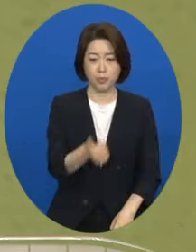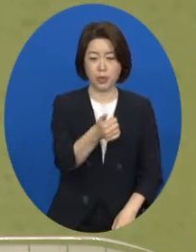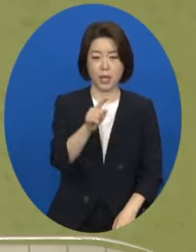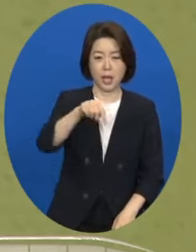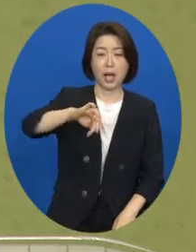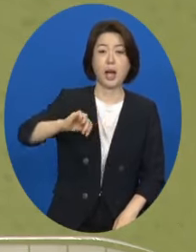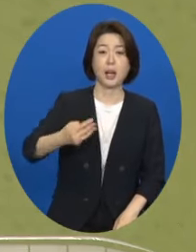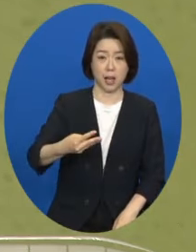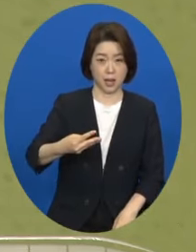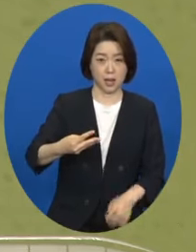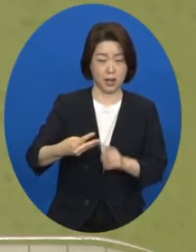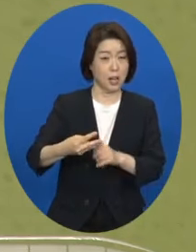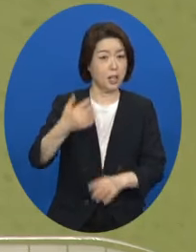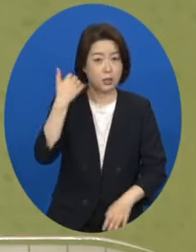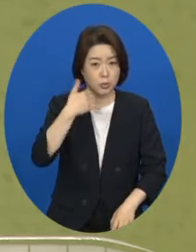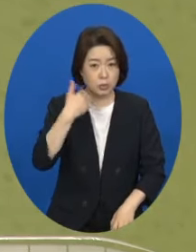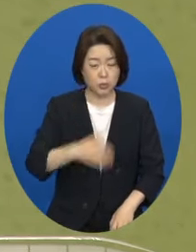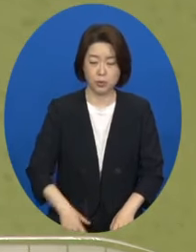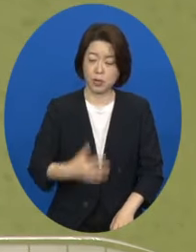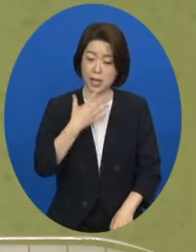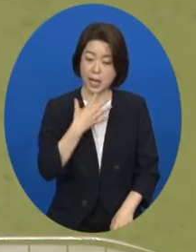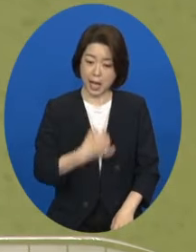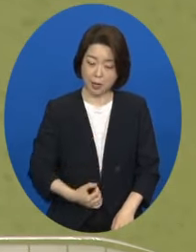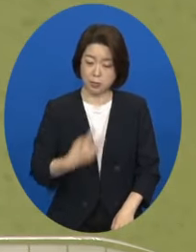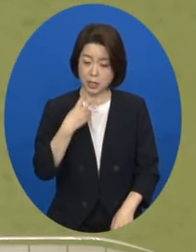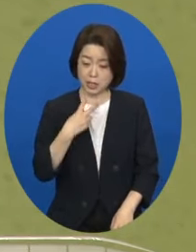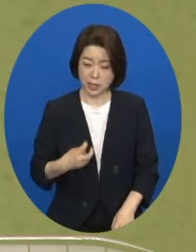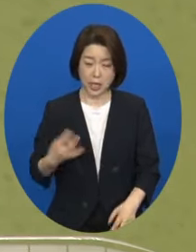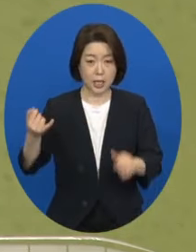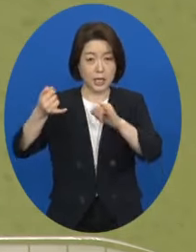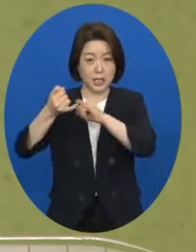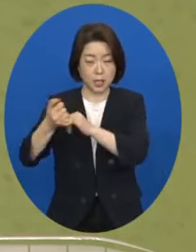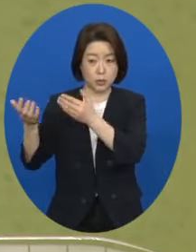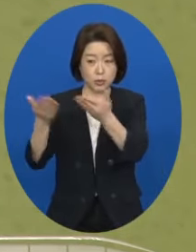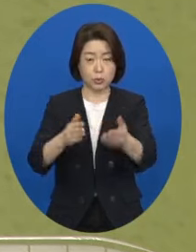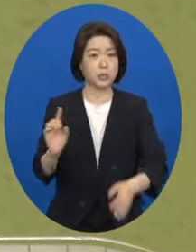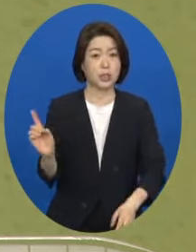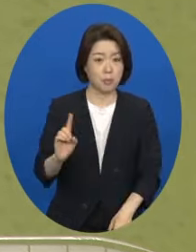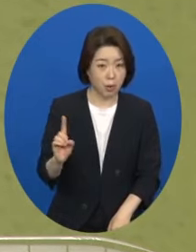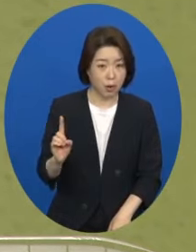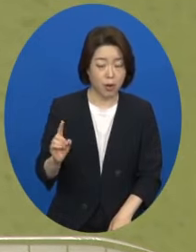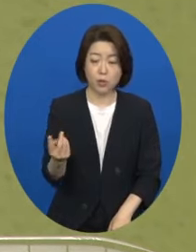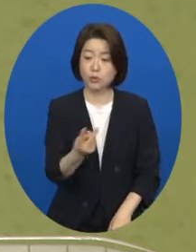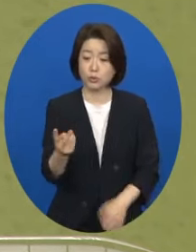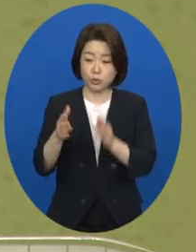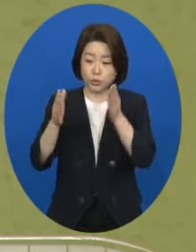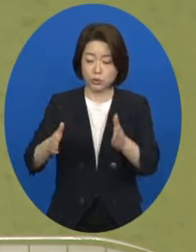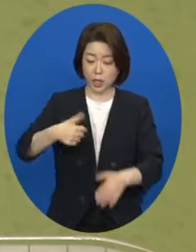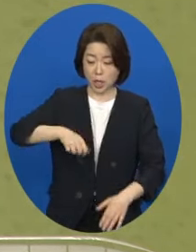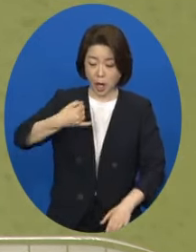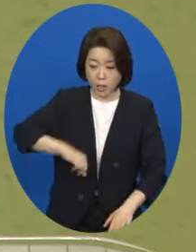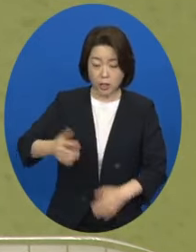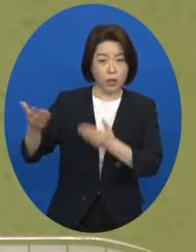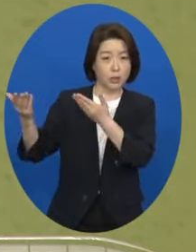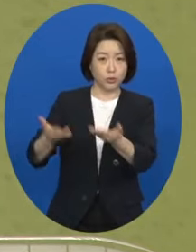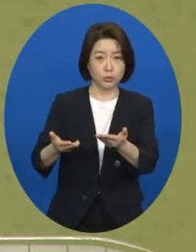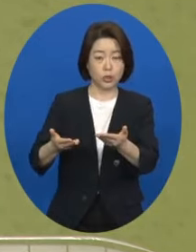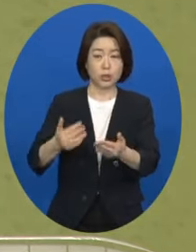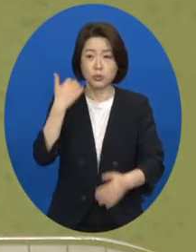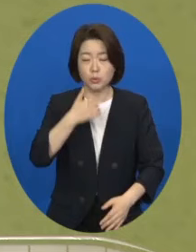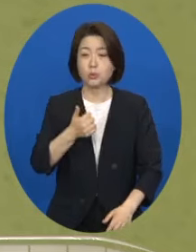수가 있겠습니다. 하갈. 아브라함과 사라에게 하나님이 약속하신 게 사실은 그 둘 사이에서 자녀를 주시겠다고,